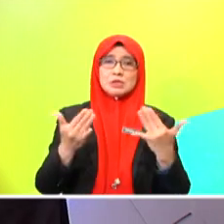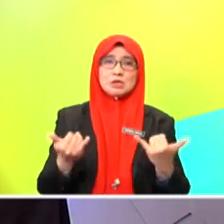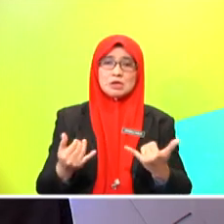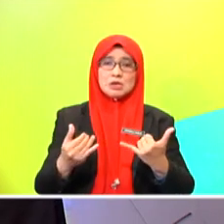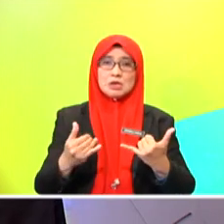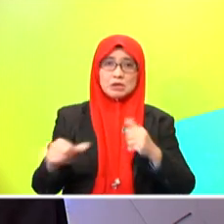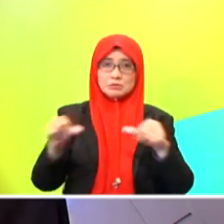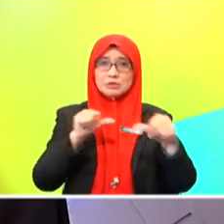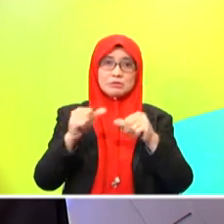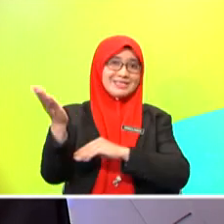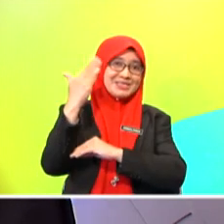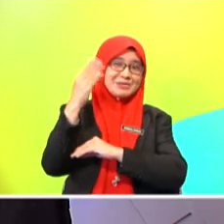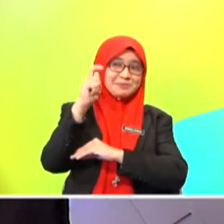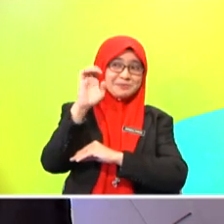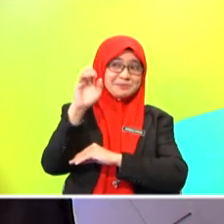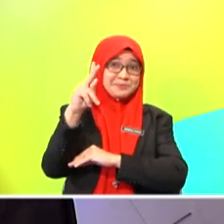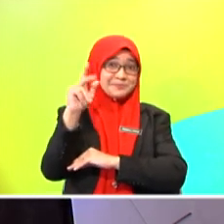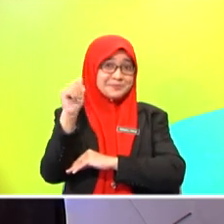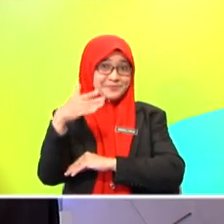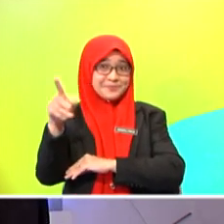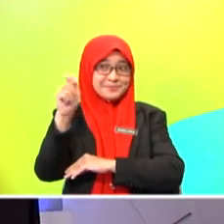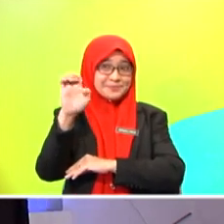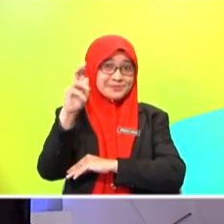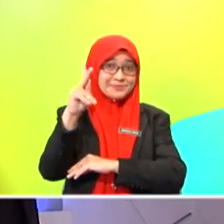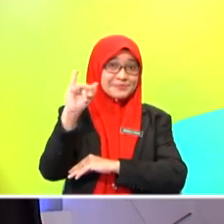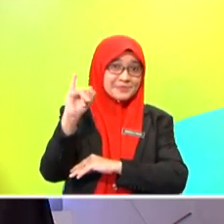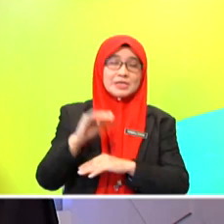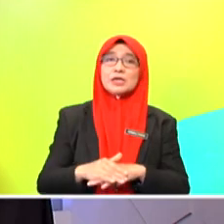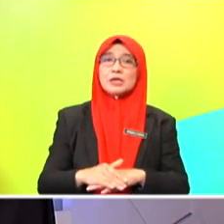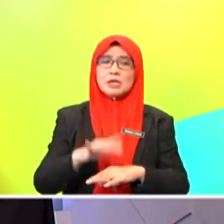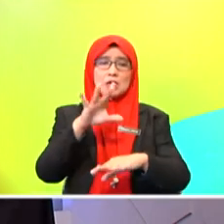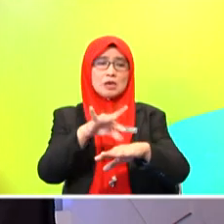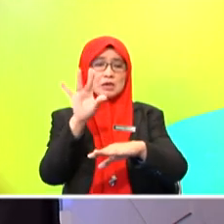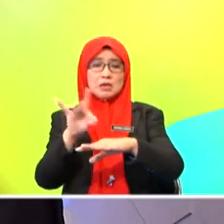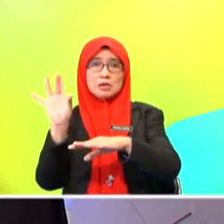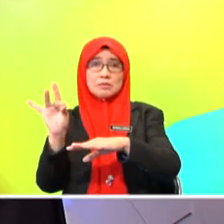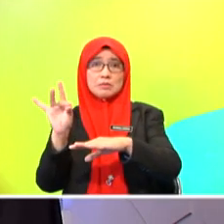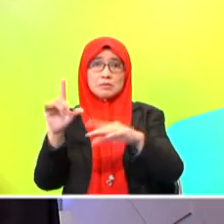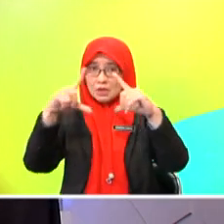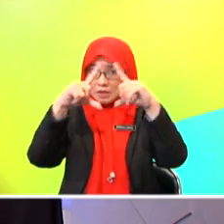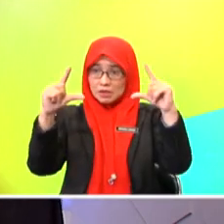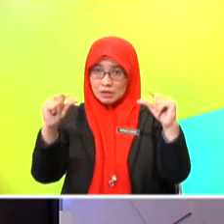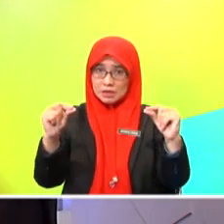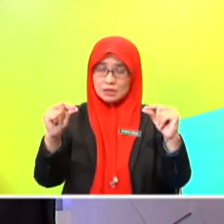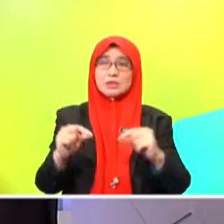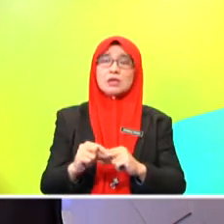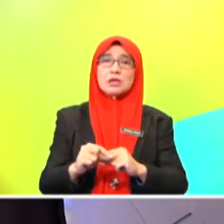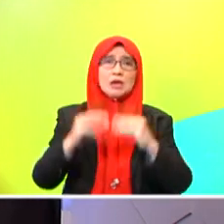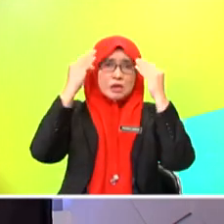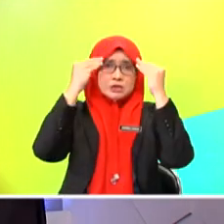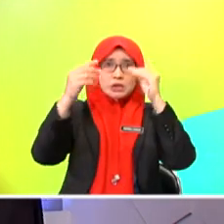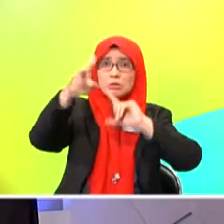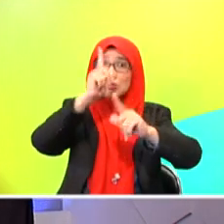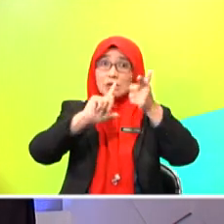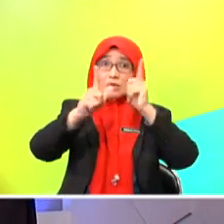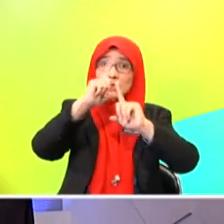jom teka-teki. Ya, jadi cikgu, caranya ialah kita akan pilih kad yang ada di atas meja ini. Okey, saya akan melakukan aksi dan